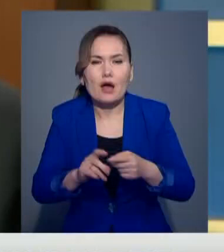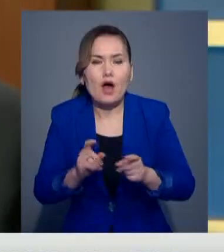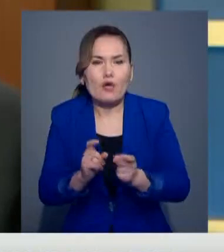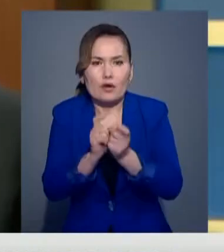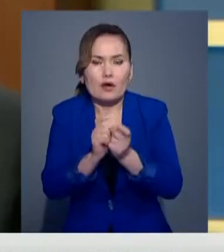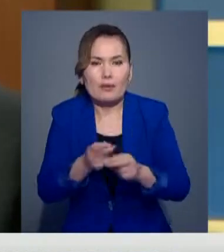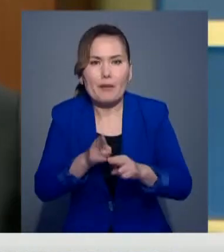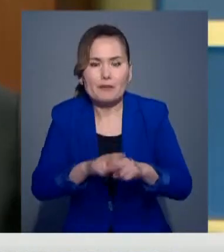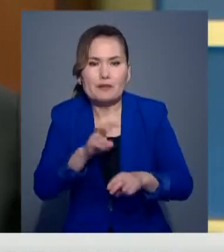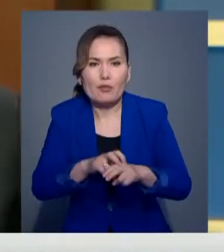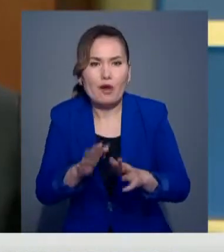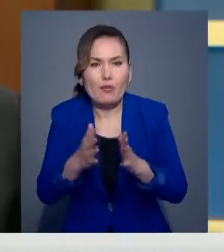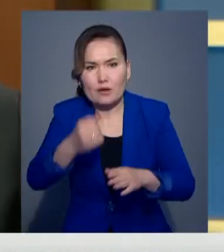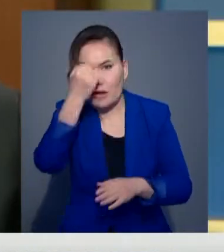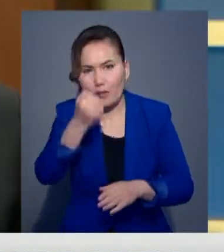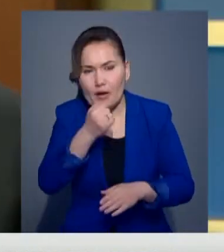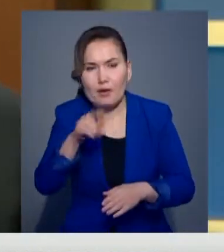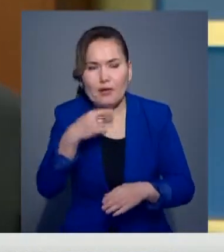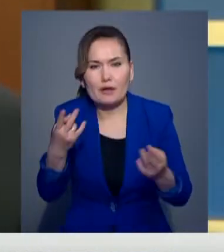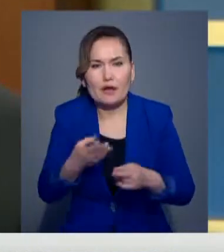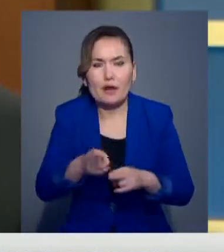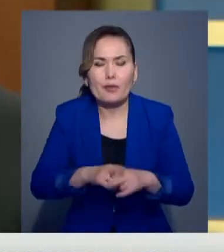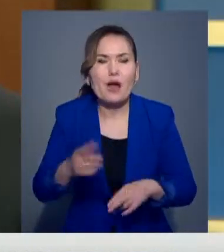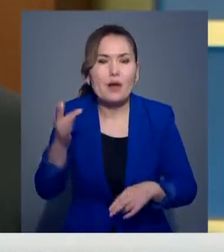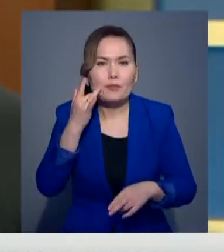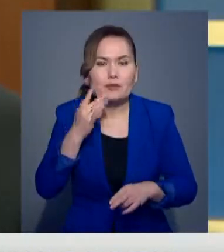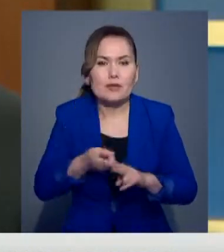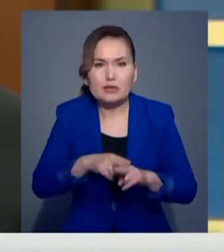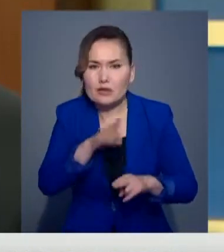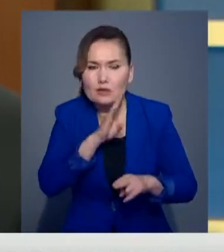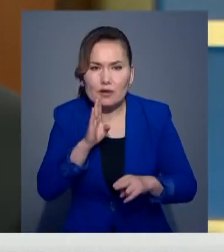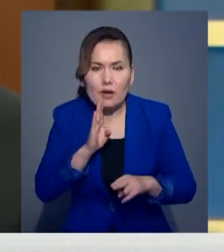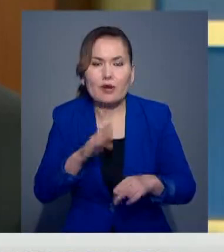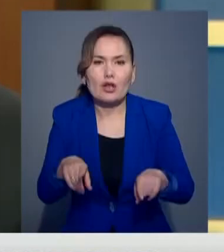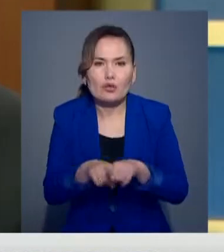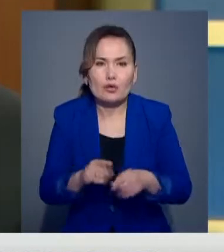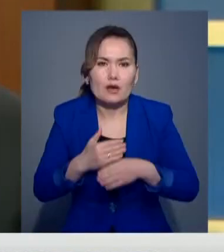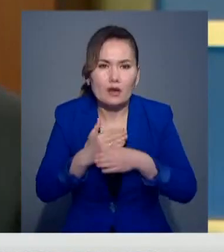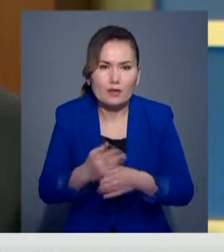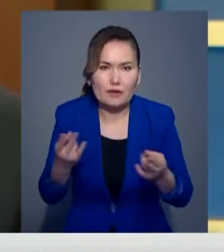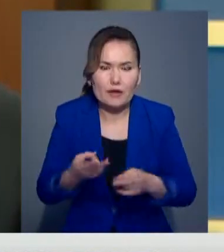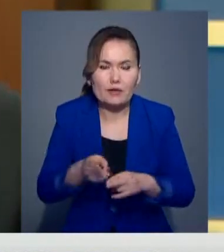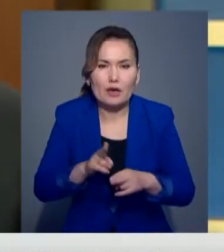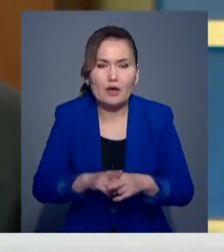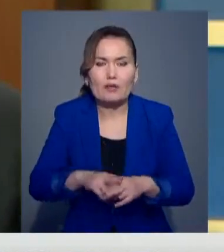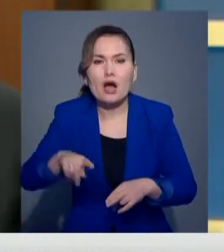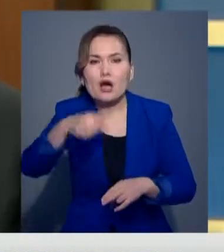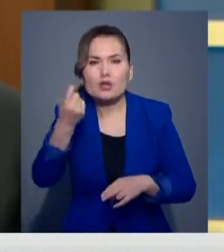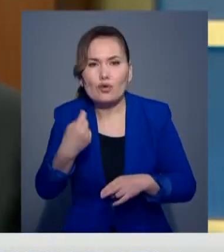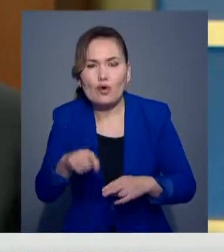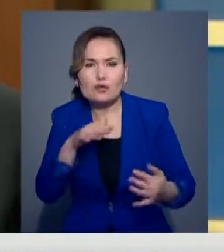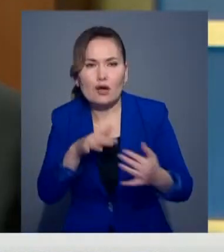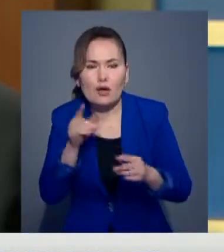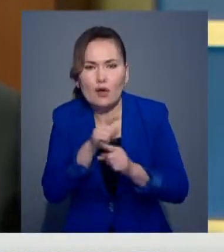жүрек мамандарына ерекше назар аударайық. Індетке төтеуге әлсіз жандарды еске алайық. Бұл соғыс жүріп жатқан аймақтар, босқындар лагерлері